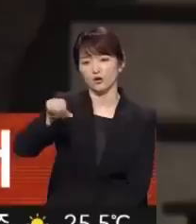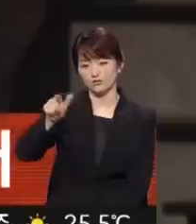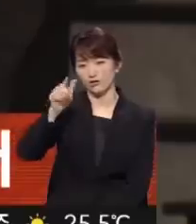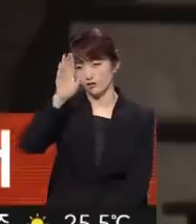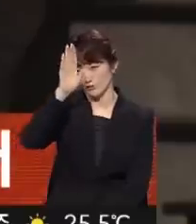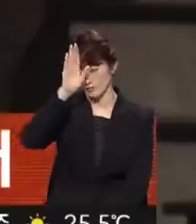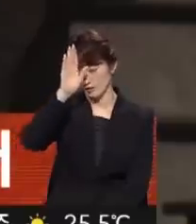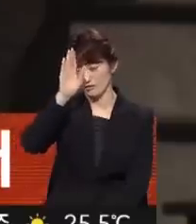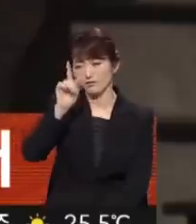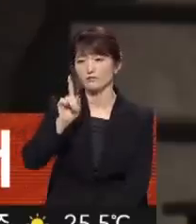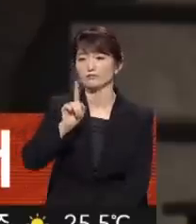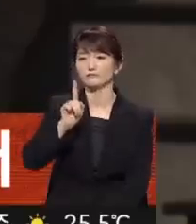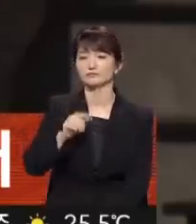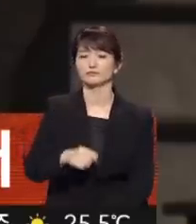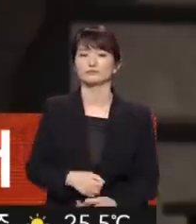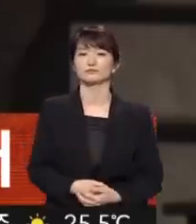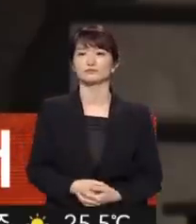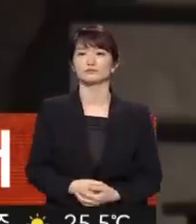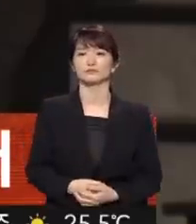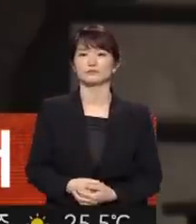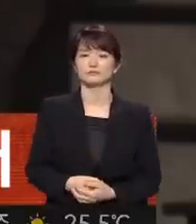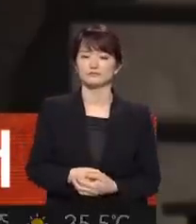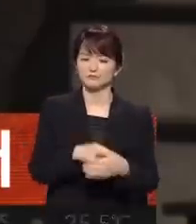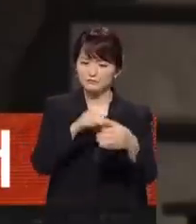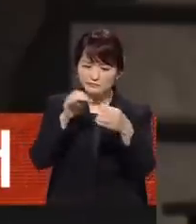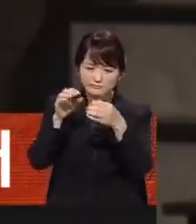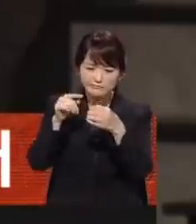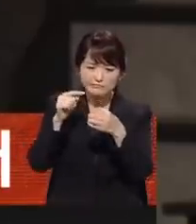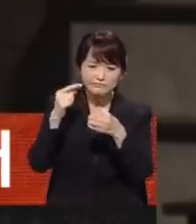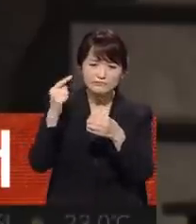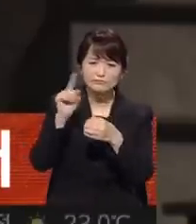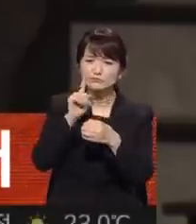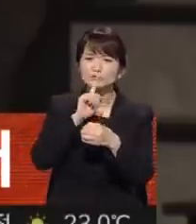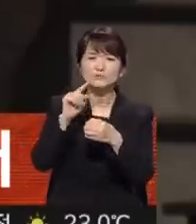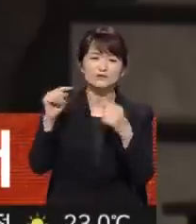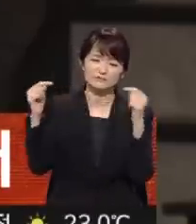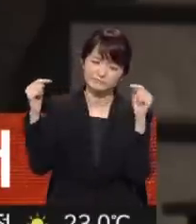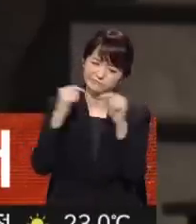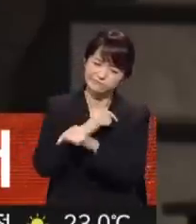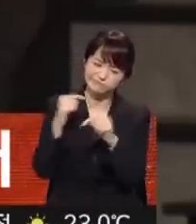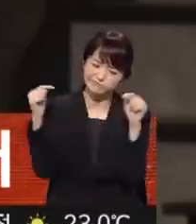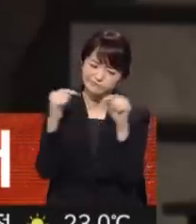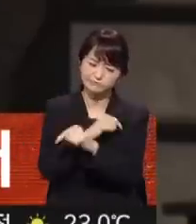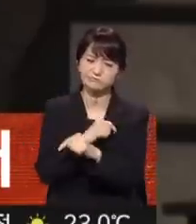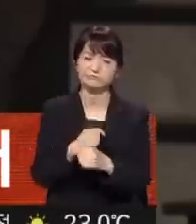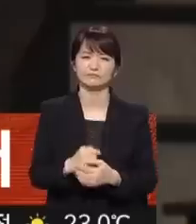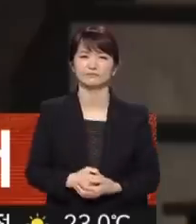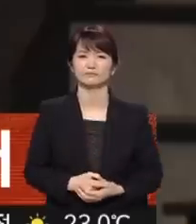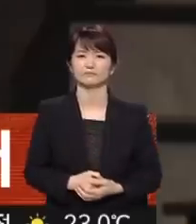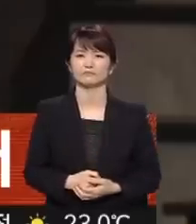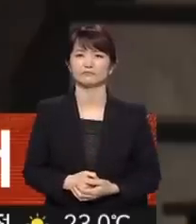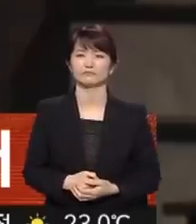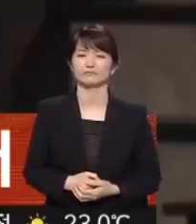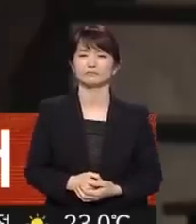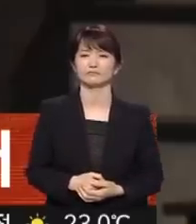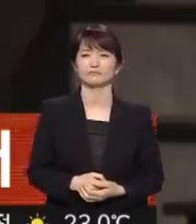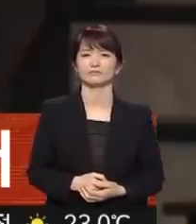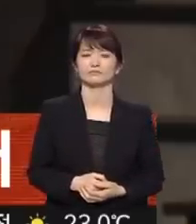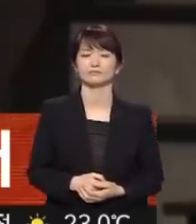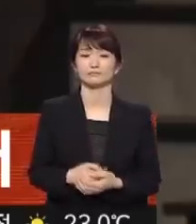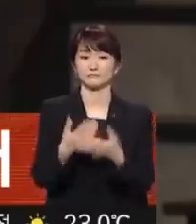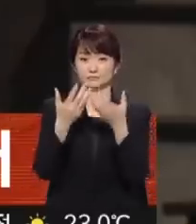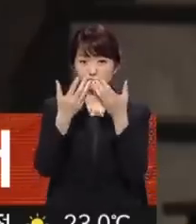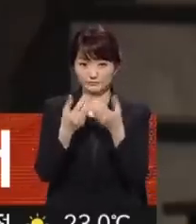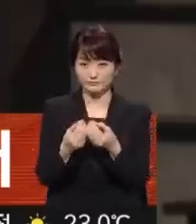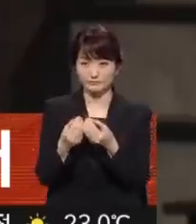하는데 소위 얘기해서 맑게 못 알아듣는 거 있잖아요. 그러니까 뭐 사오정 같이 얘기한다 옛날 그런 얘기도 있었었는데 예. 예를